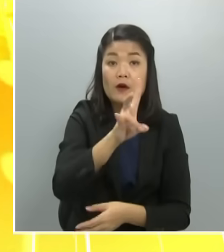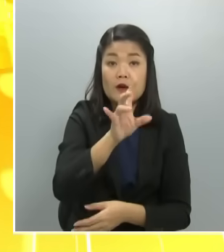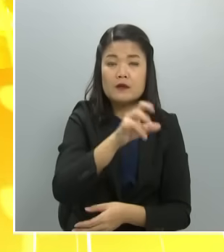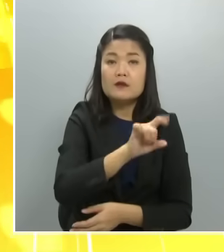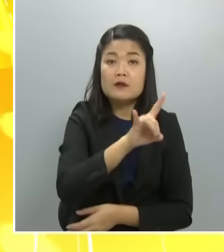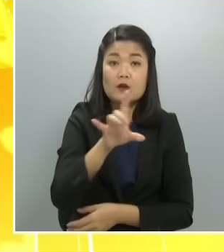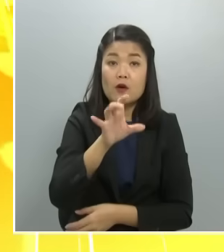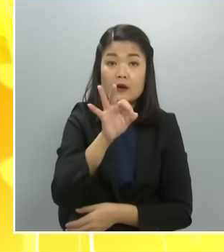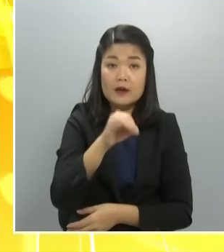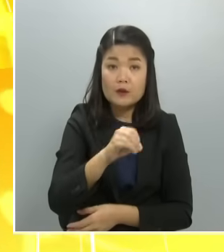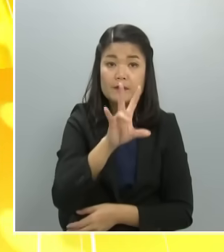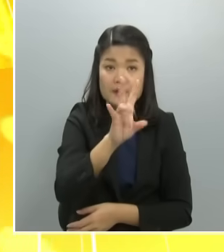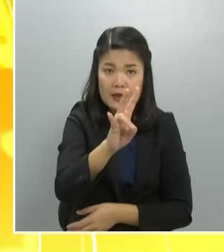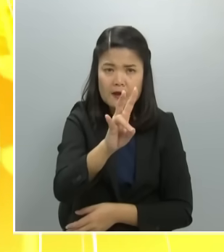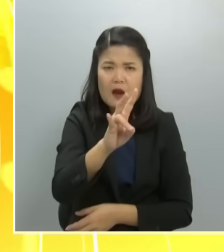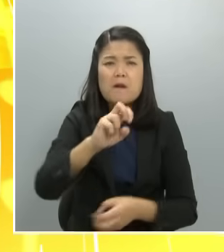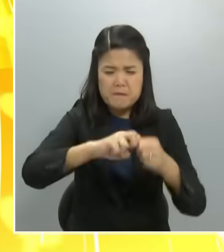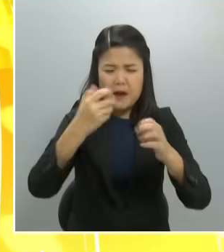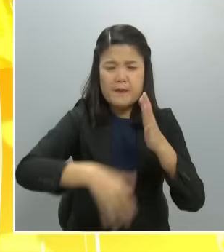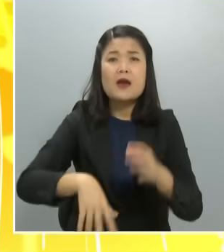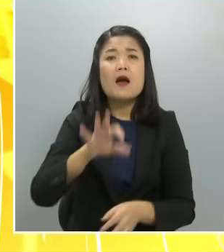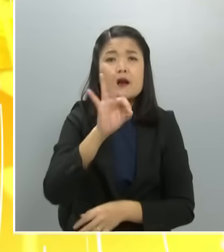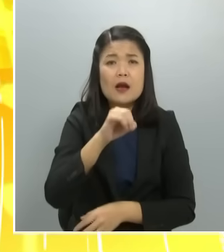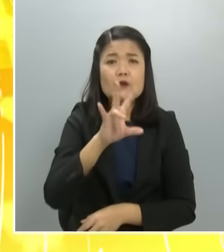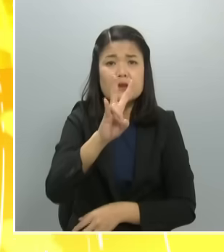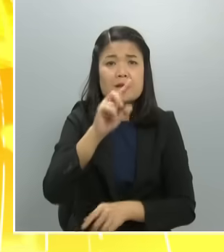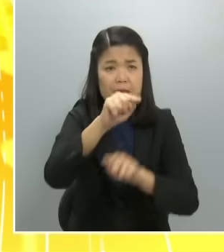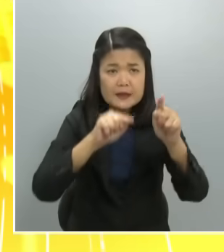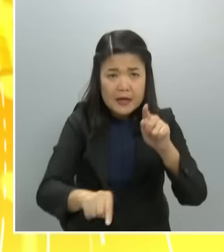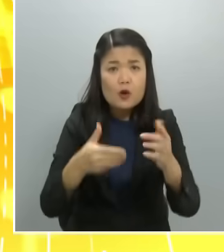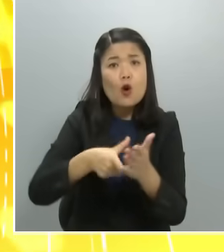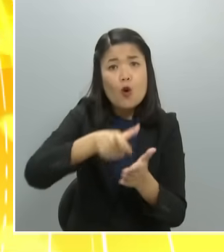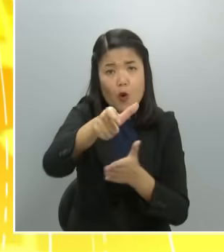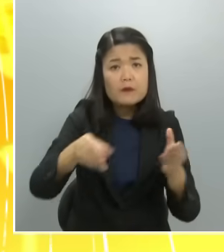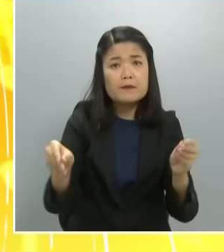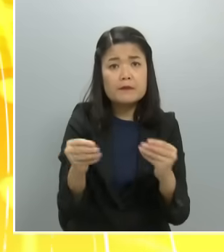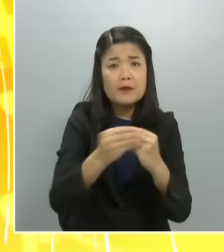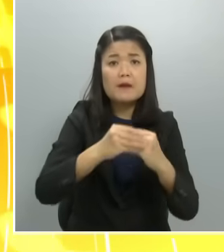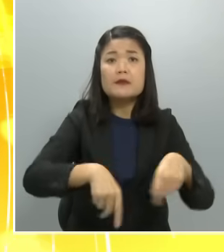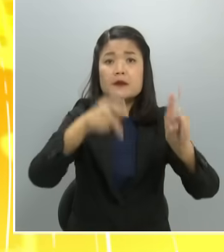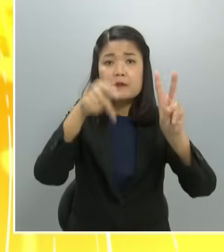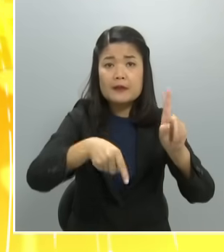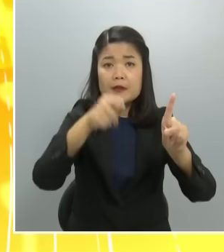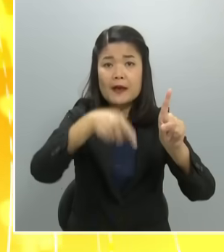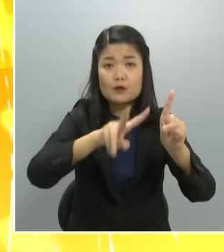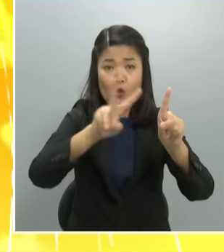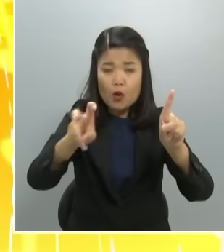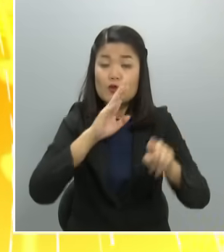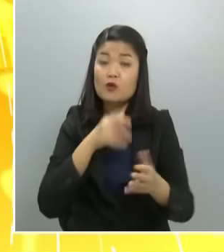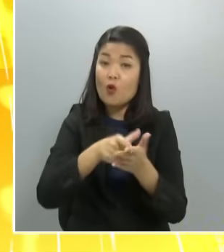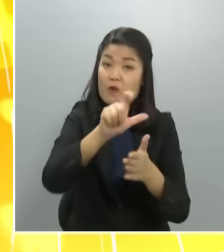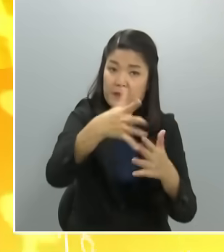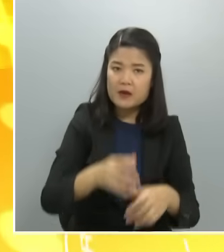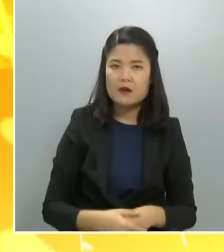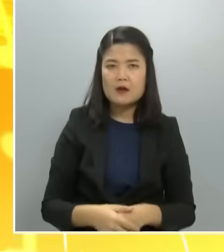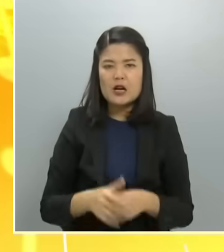ที่ 97% ให้รบกวนโอนไปยืนยันอีก 1,200 ครับเพราะว่าถ้าไม่โอนทำให้ไอดีลูกค้าโดนแบนครับเราก็เลยกลัวก็เลยโอน